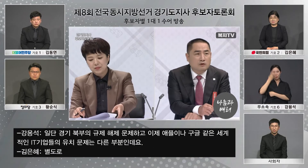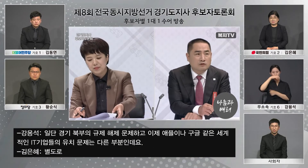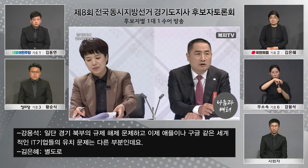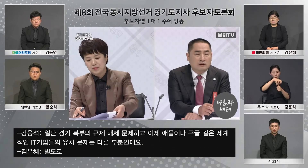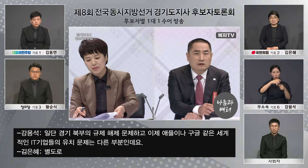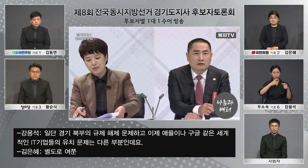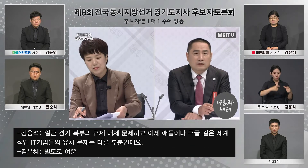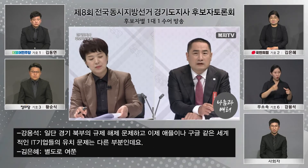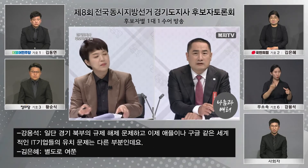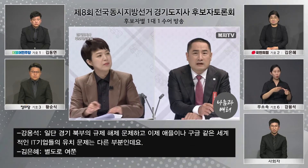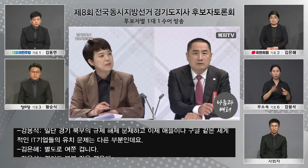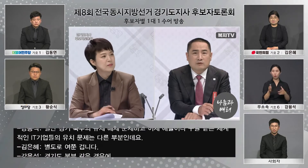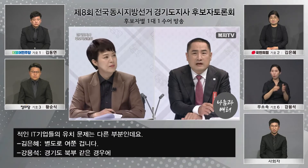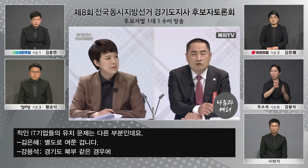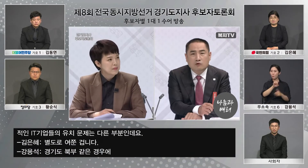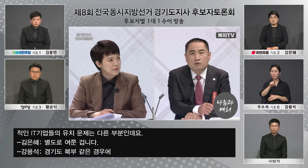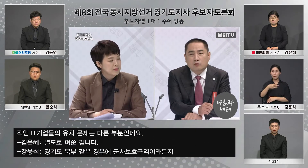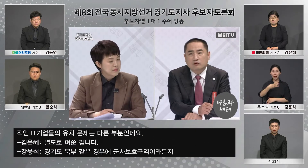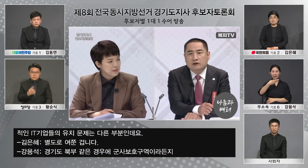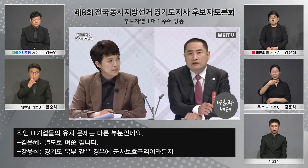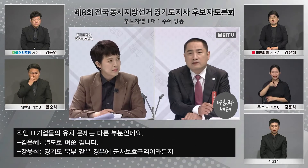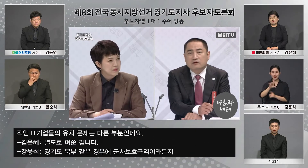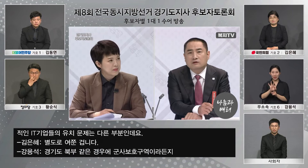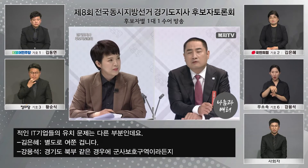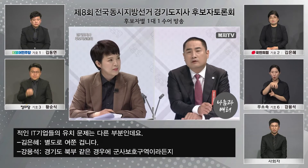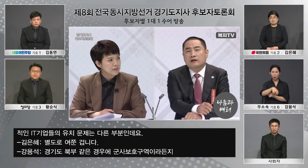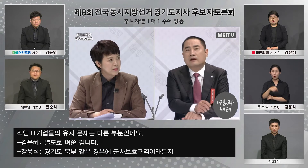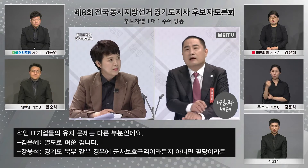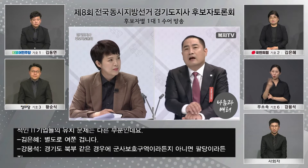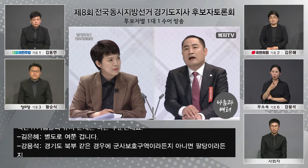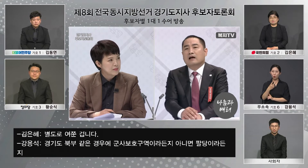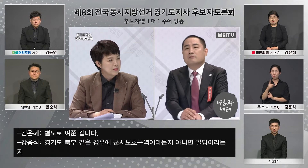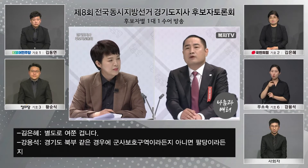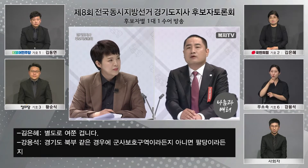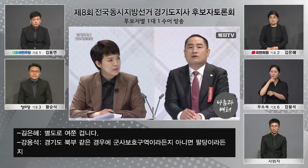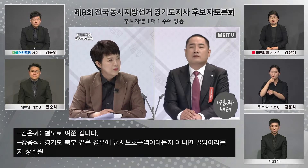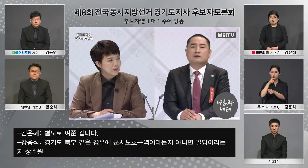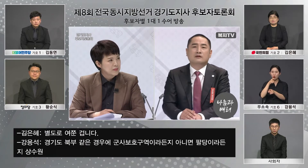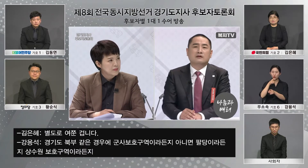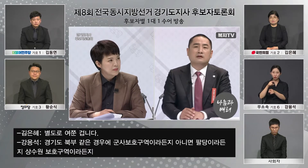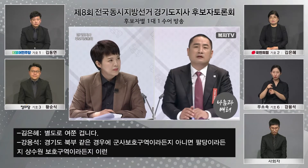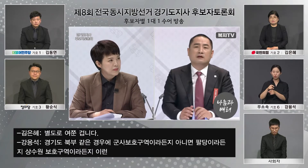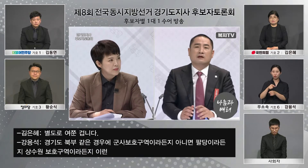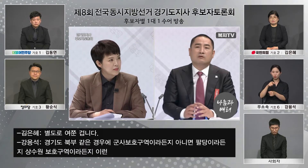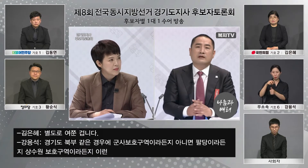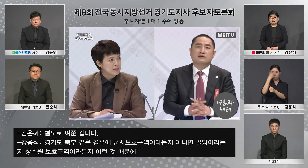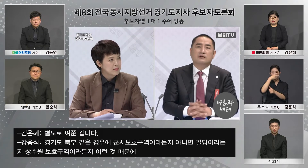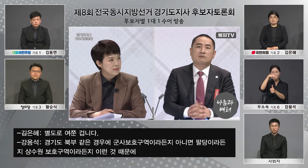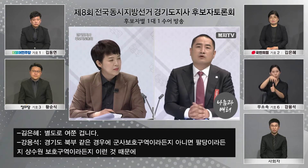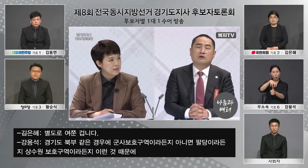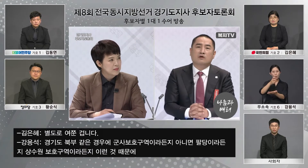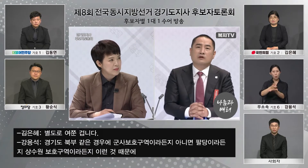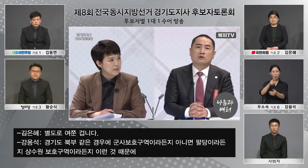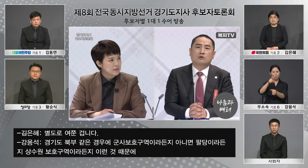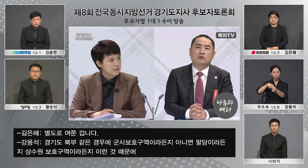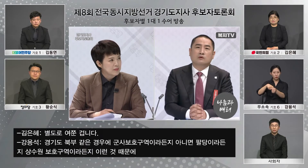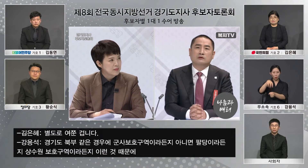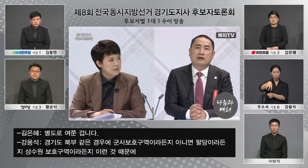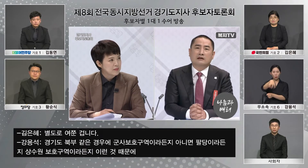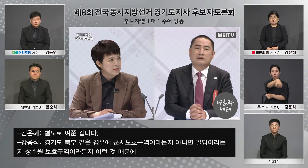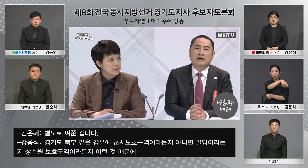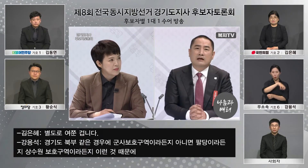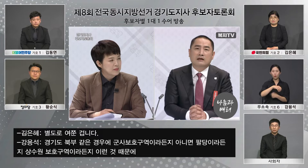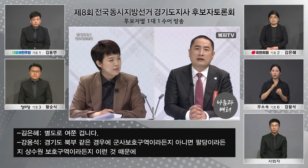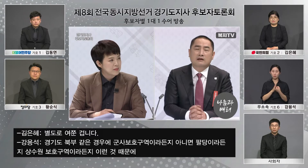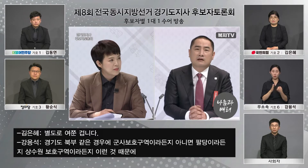팔당 이라든지 아니면 뭐 상수원 보호구역이라든지 이런 것 때문에 한강변을 완전히 뭐